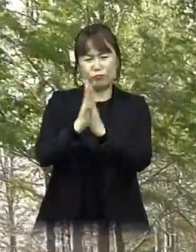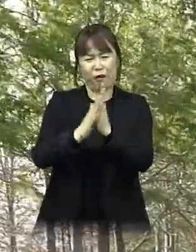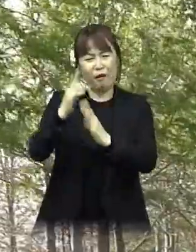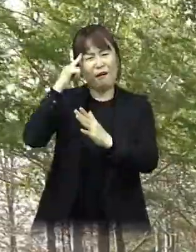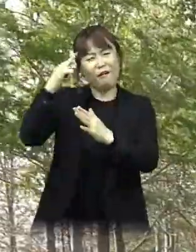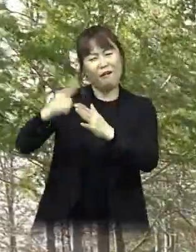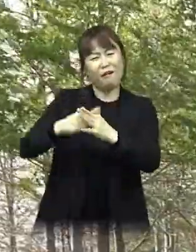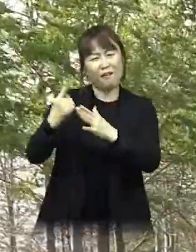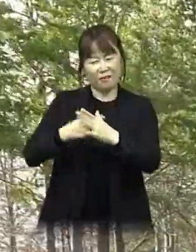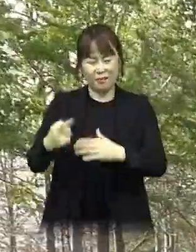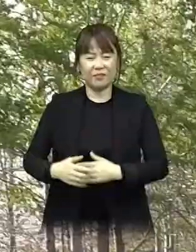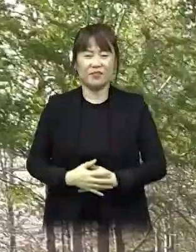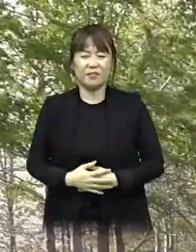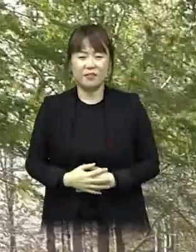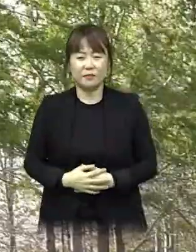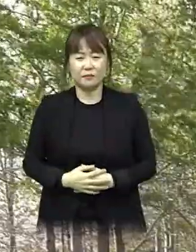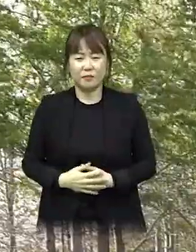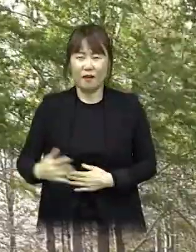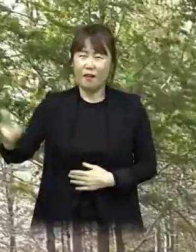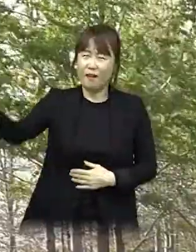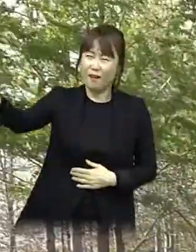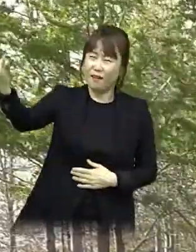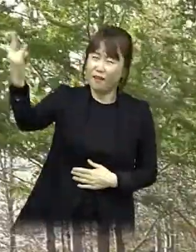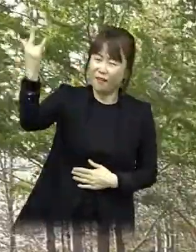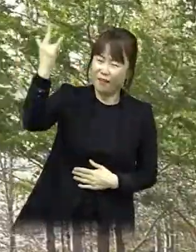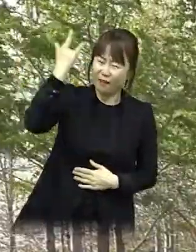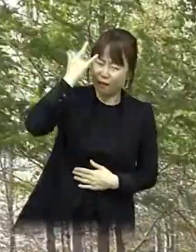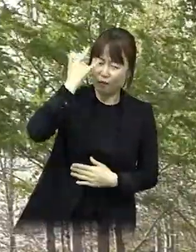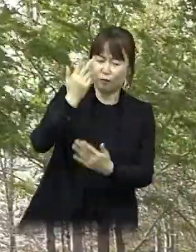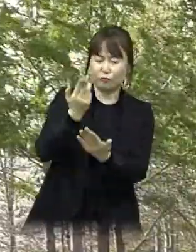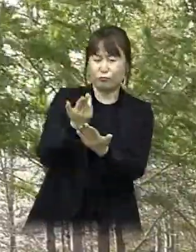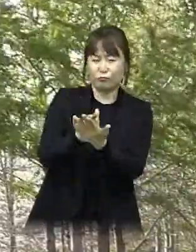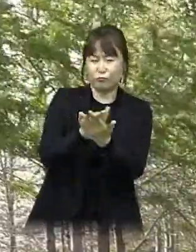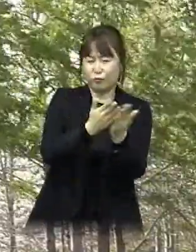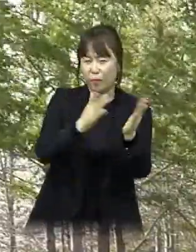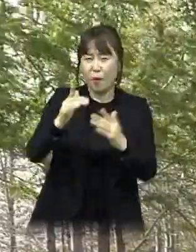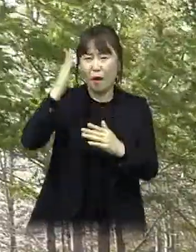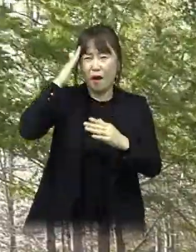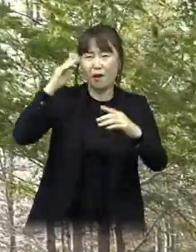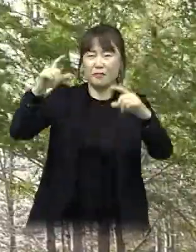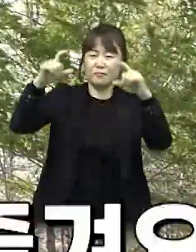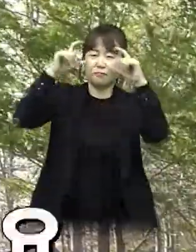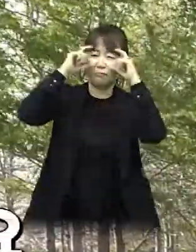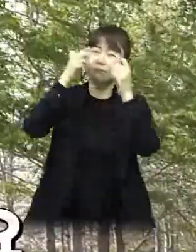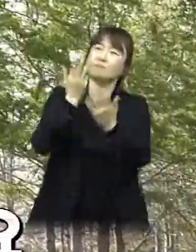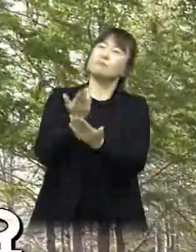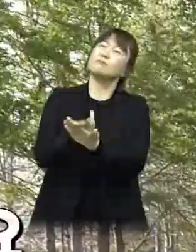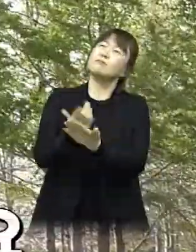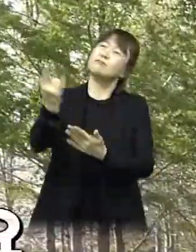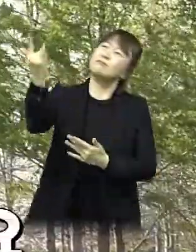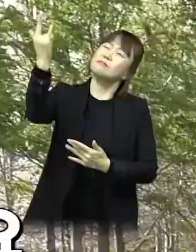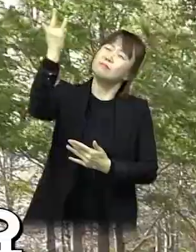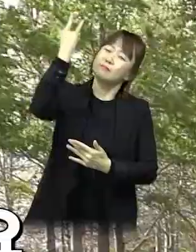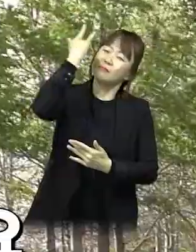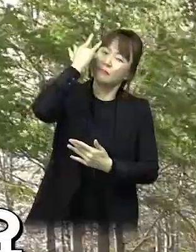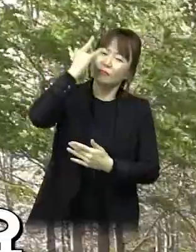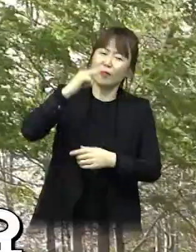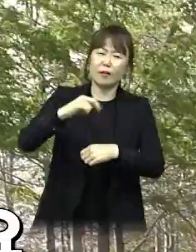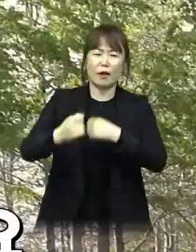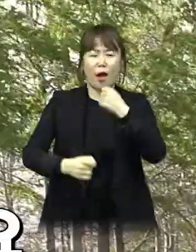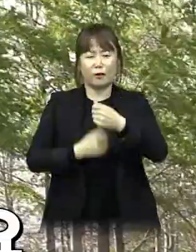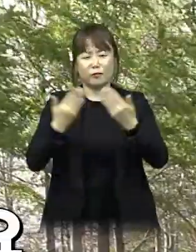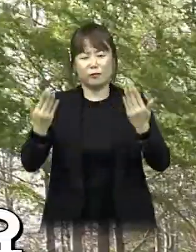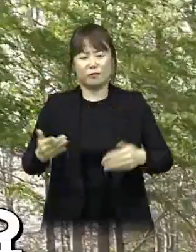숲멍인데요. 숲멍은 선베드가 준비가 되어 있어 이렇게 선글라스를 딱 끼고 누워서 정말